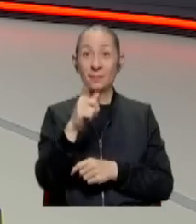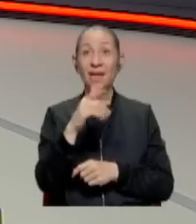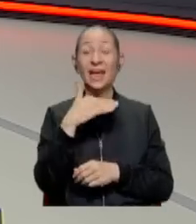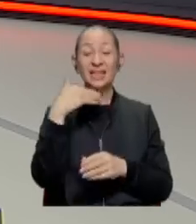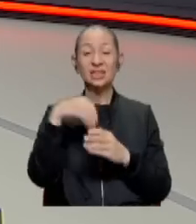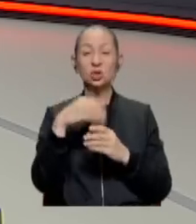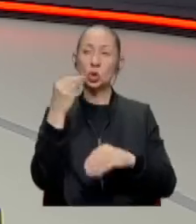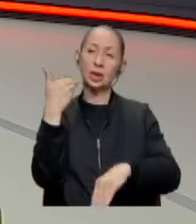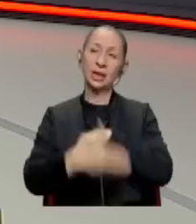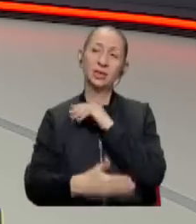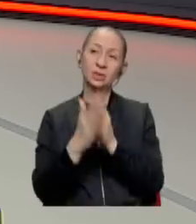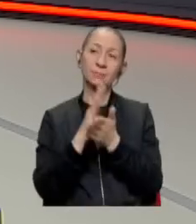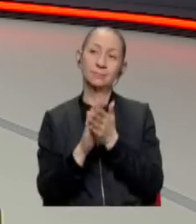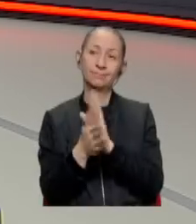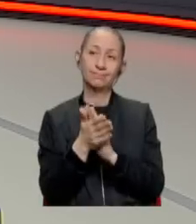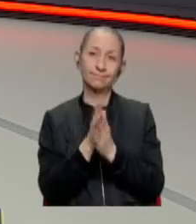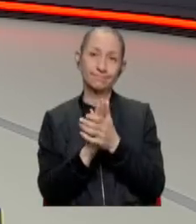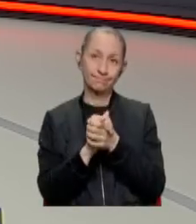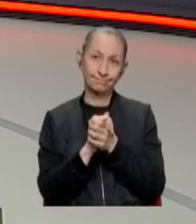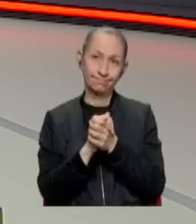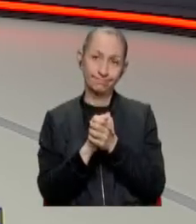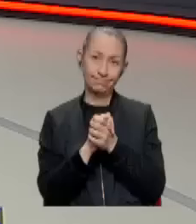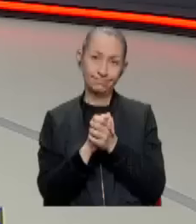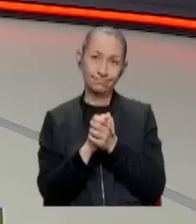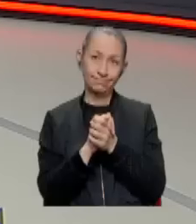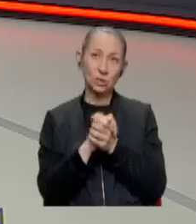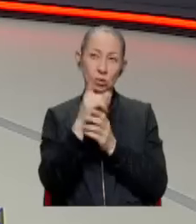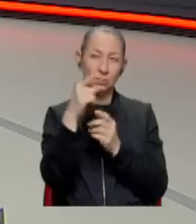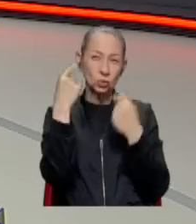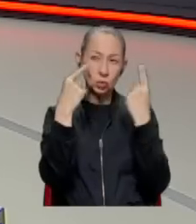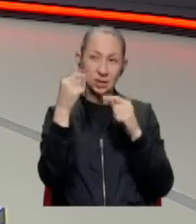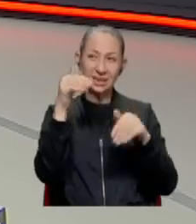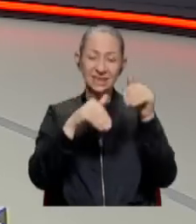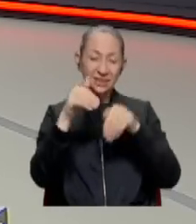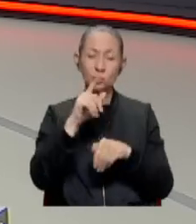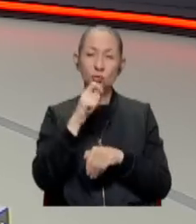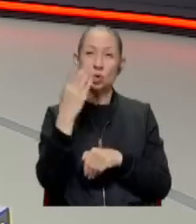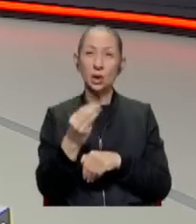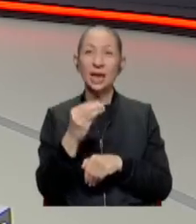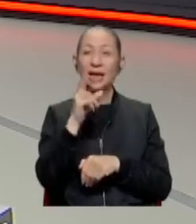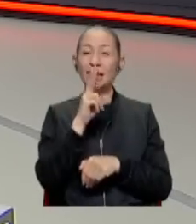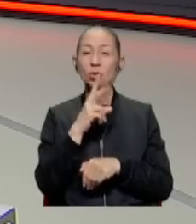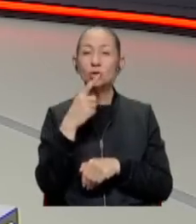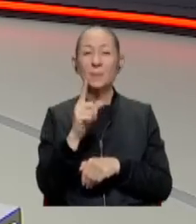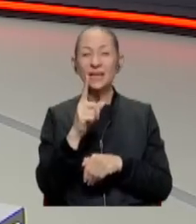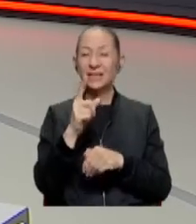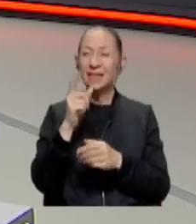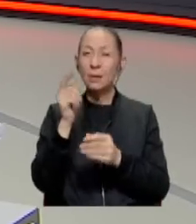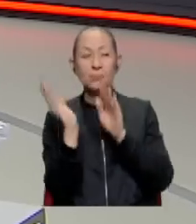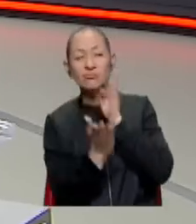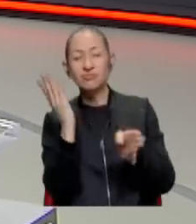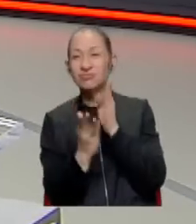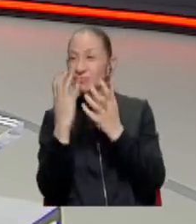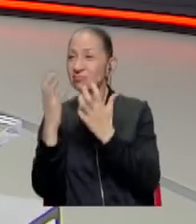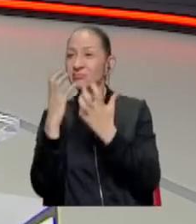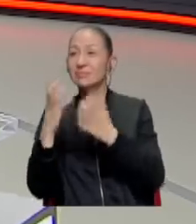et için çok geç artık bu söyledikleri falan da şunu bir düşünün seçim Vadi olarak 200 bin Troll besleyeceğimize değil